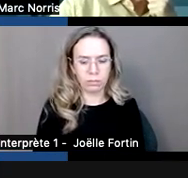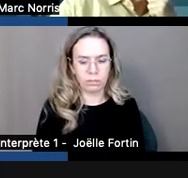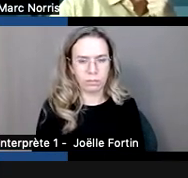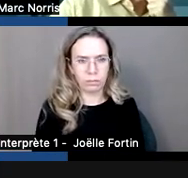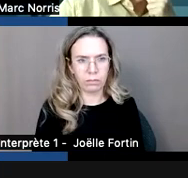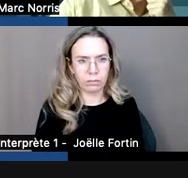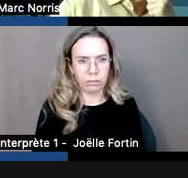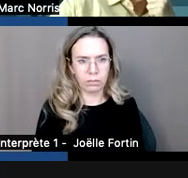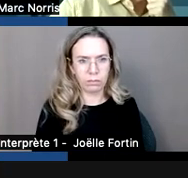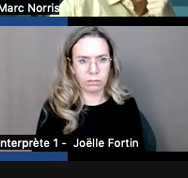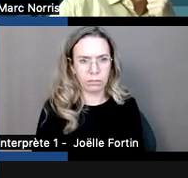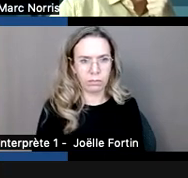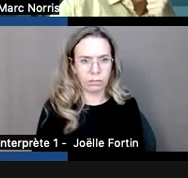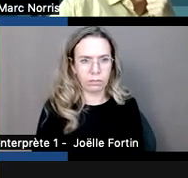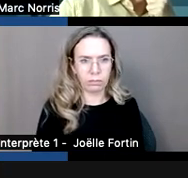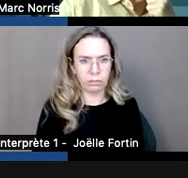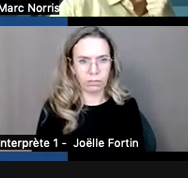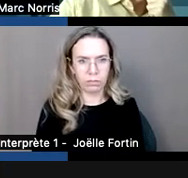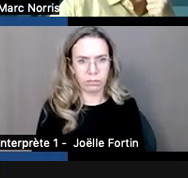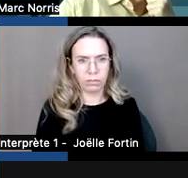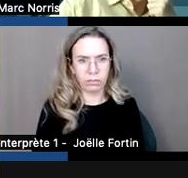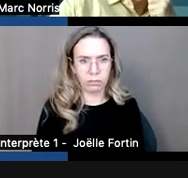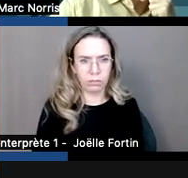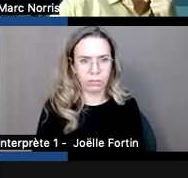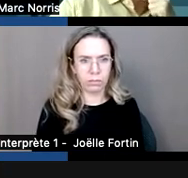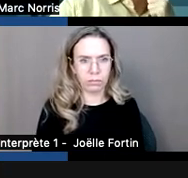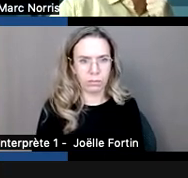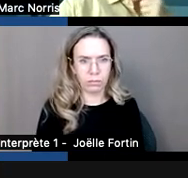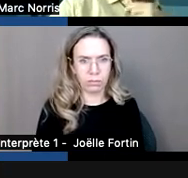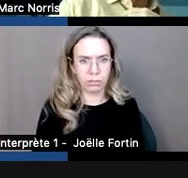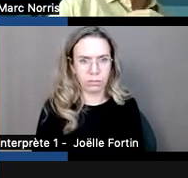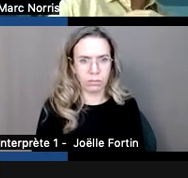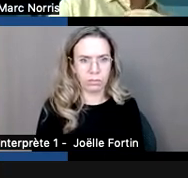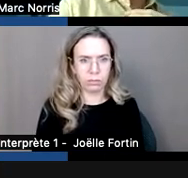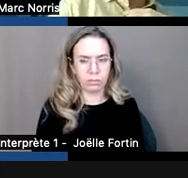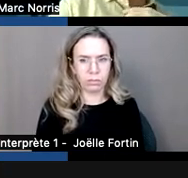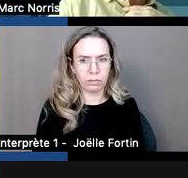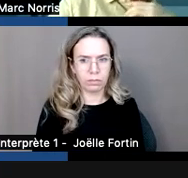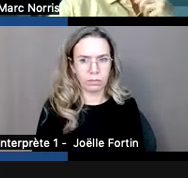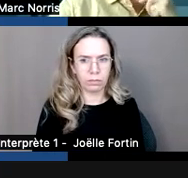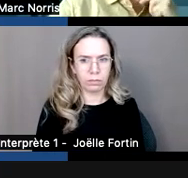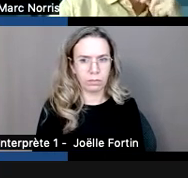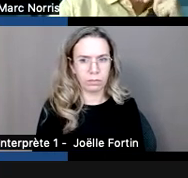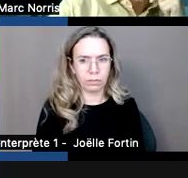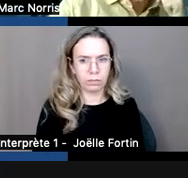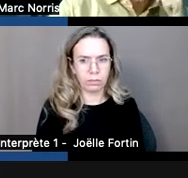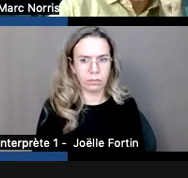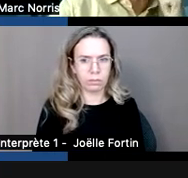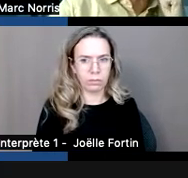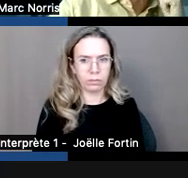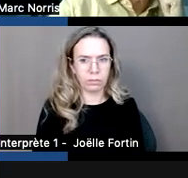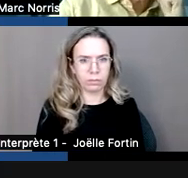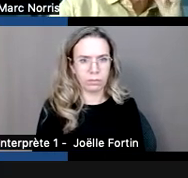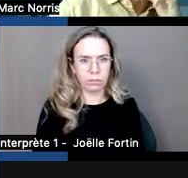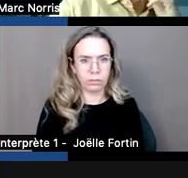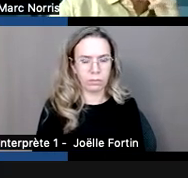We must learn to meet their needs in a different way. We do this.